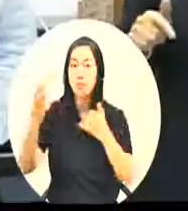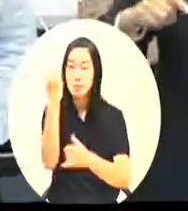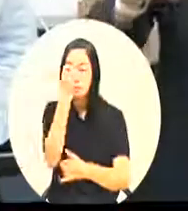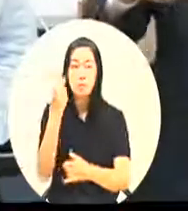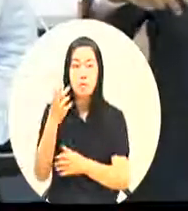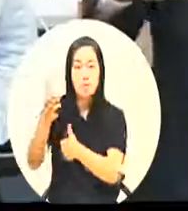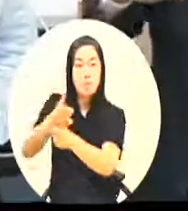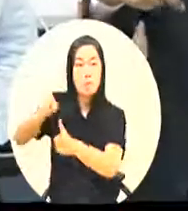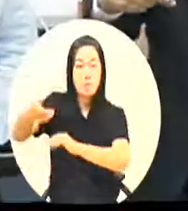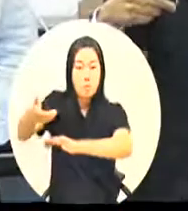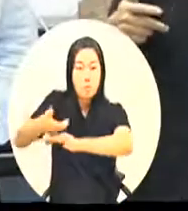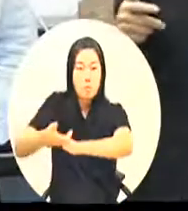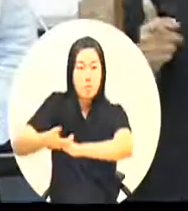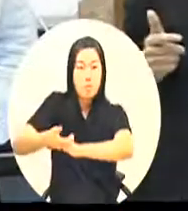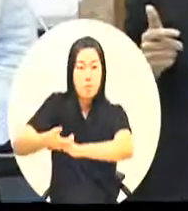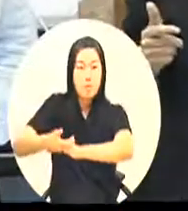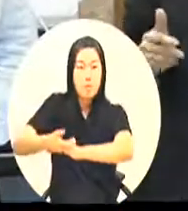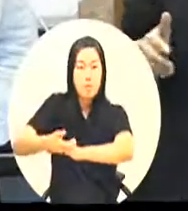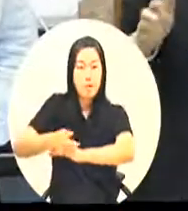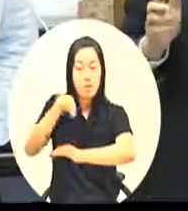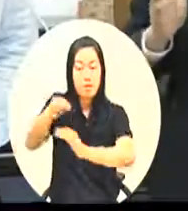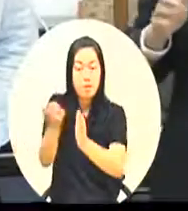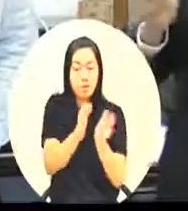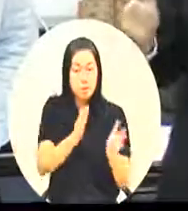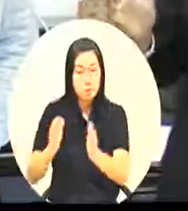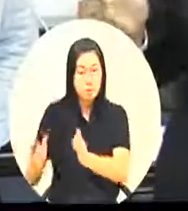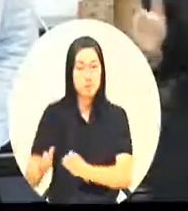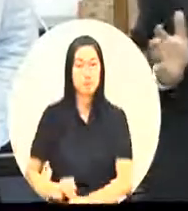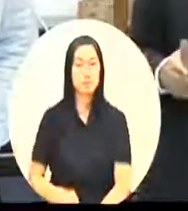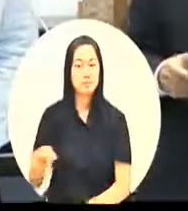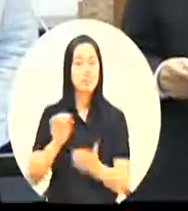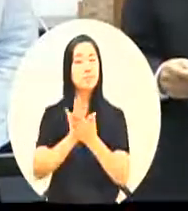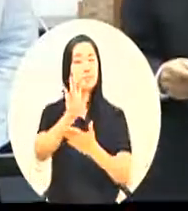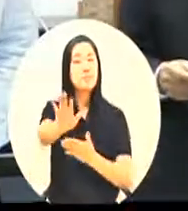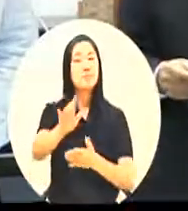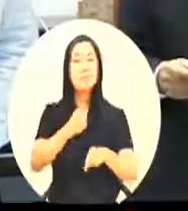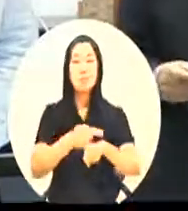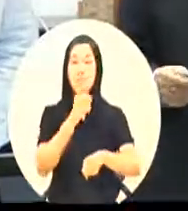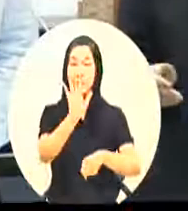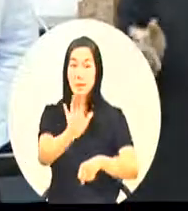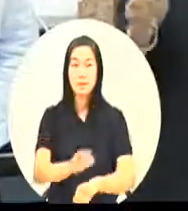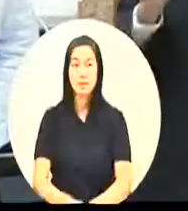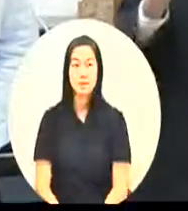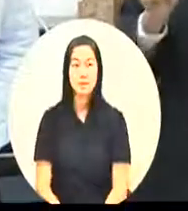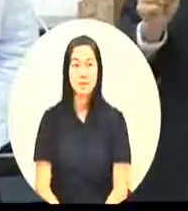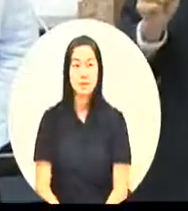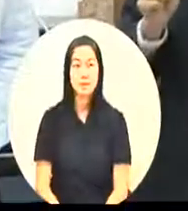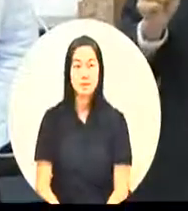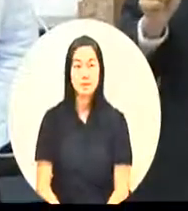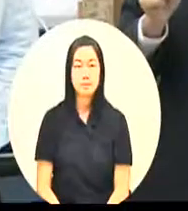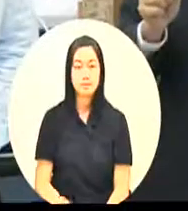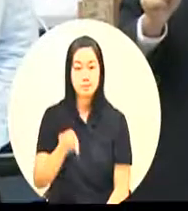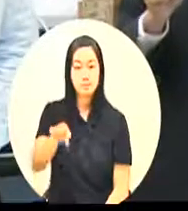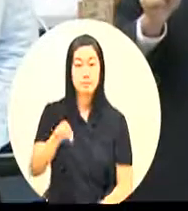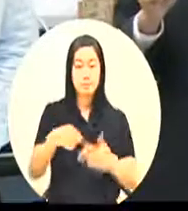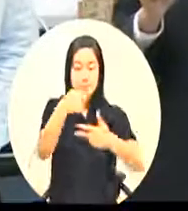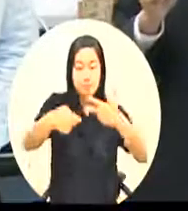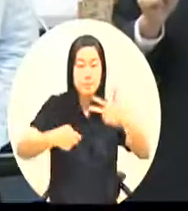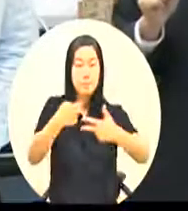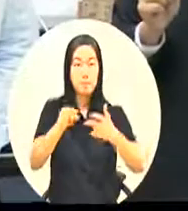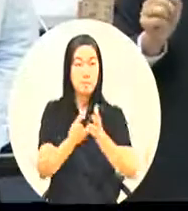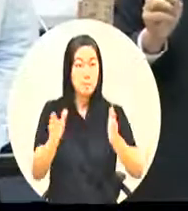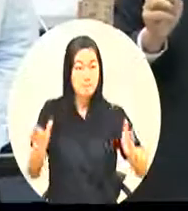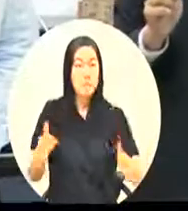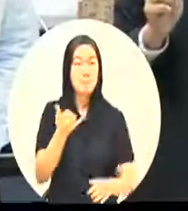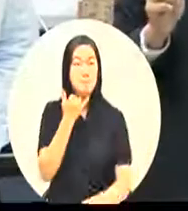码头那边的一个航线的一个准备，所以这个是未来有未来性的哈。那所以主要那一个礼拜，我们希望能